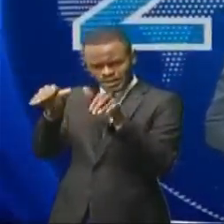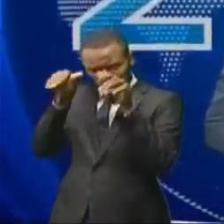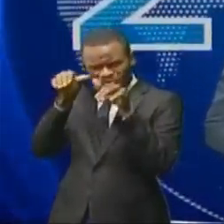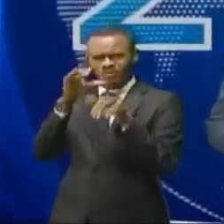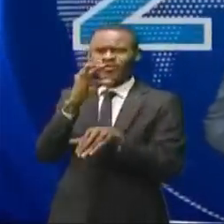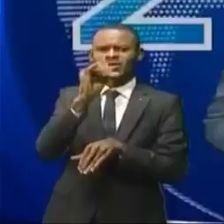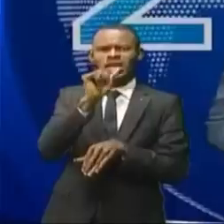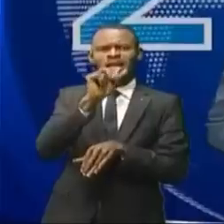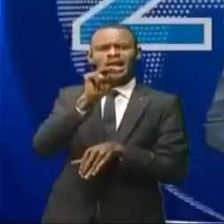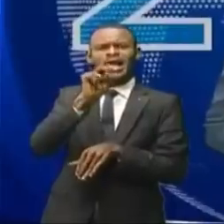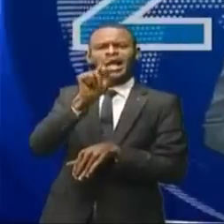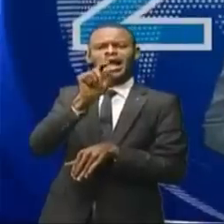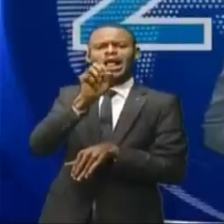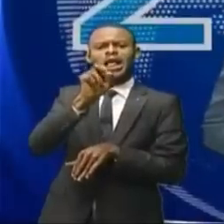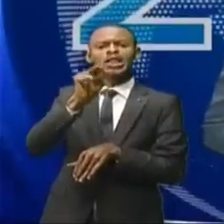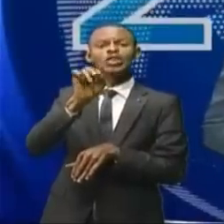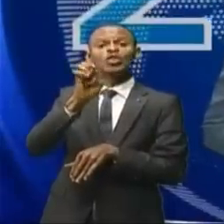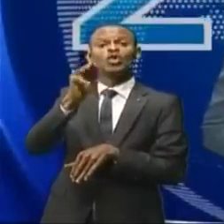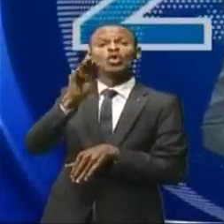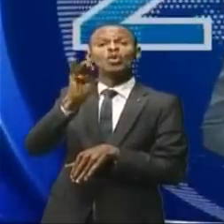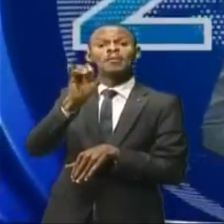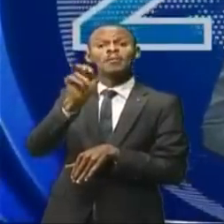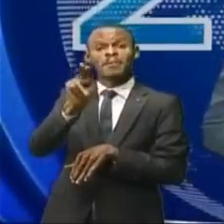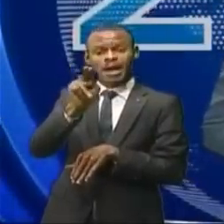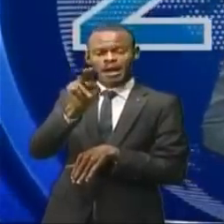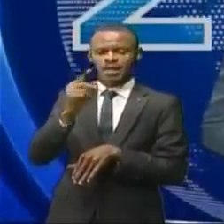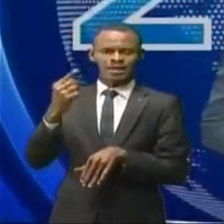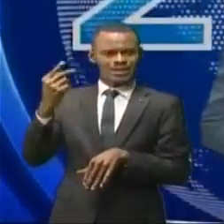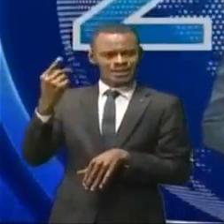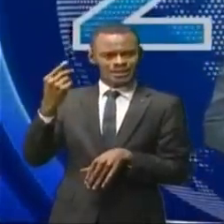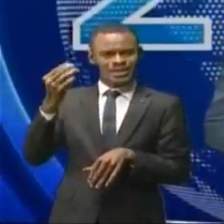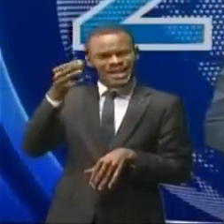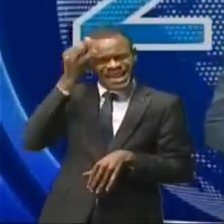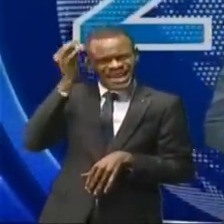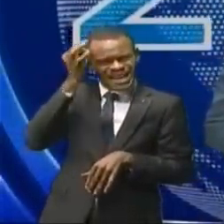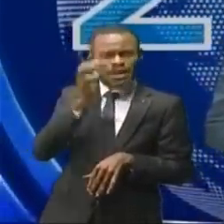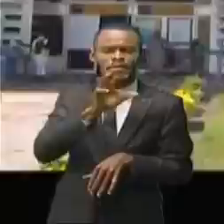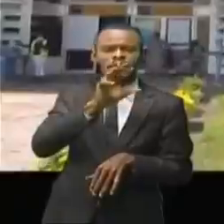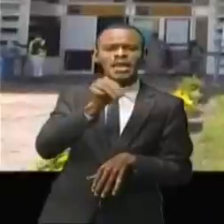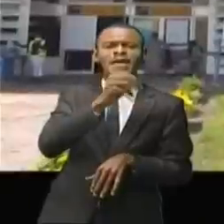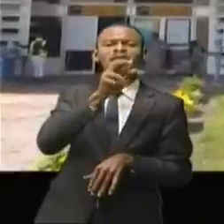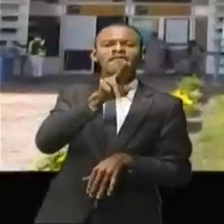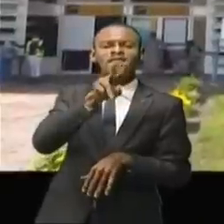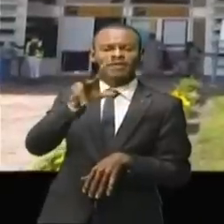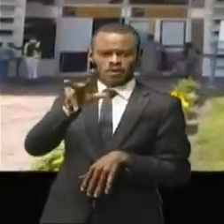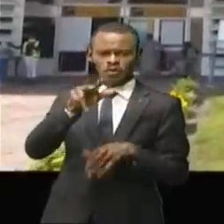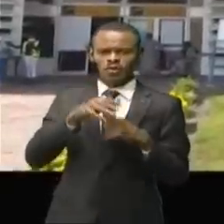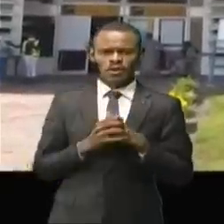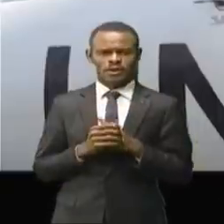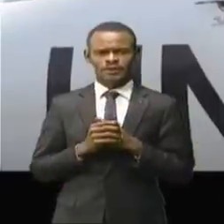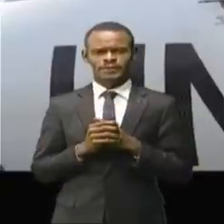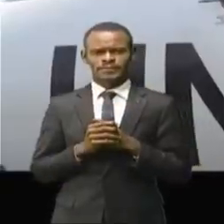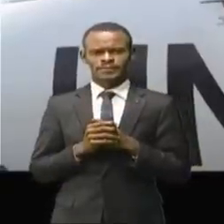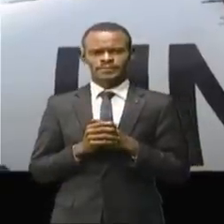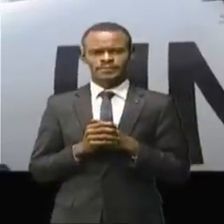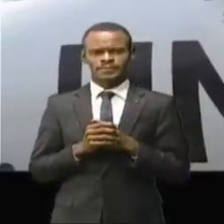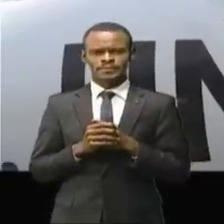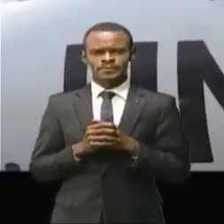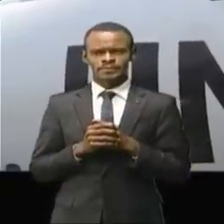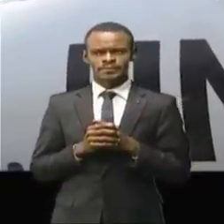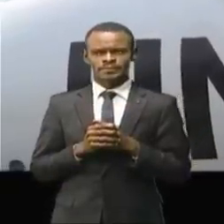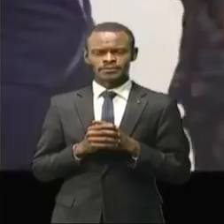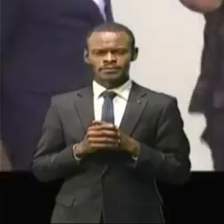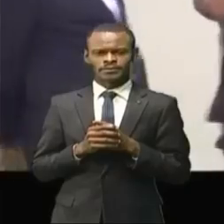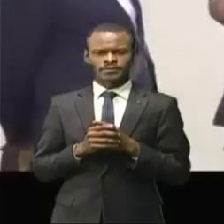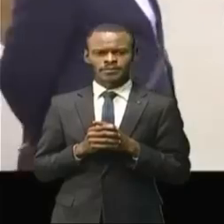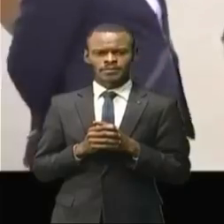tant désirée à l'Est de la RDC Sylvie mimbaud et dit Kitoko à la conférence de presse tenue dès son